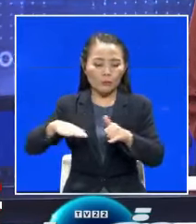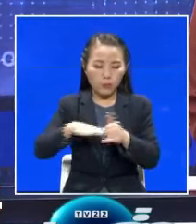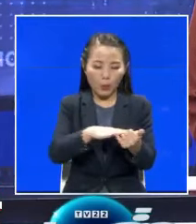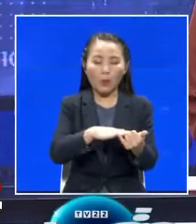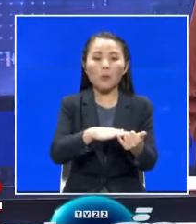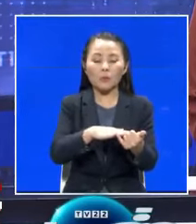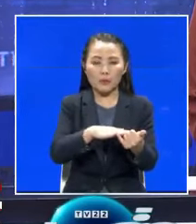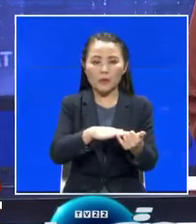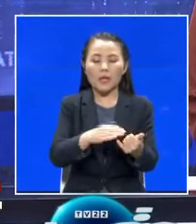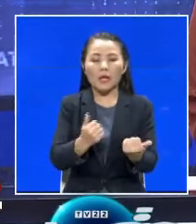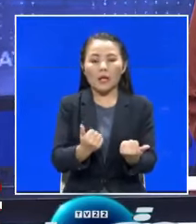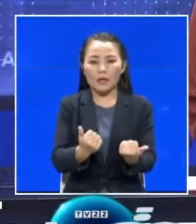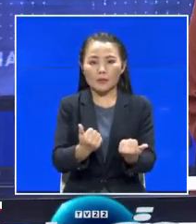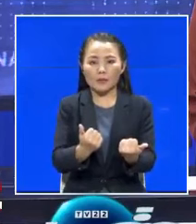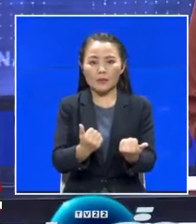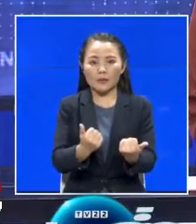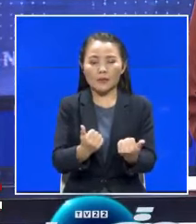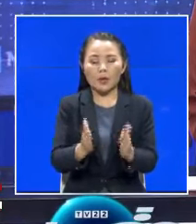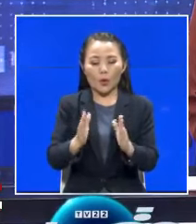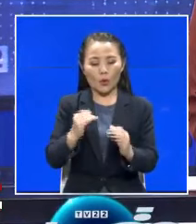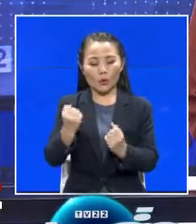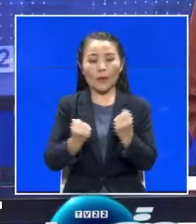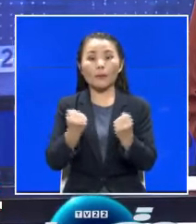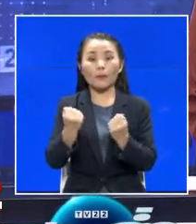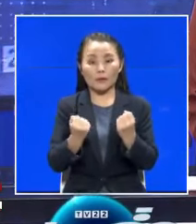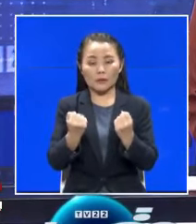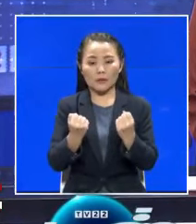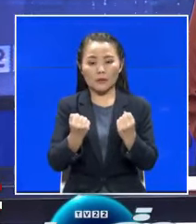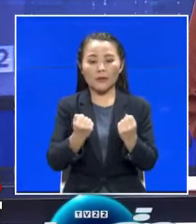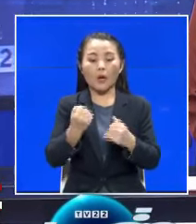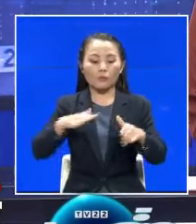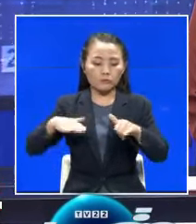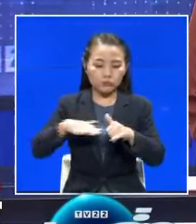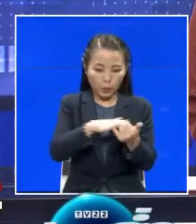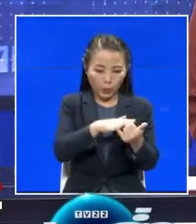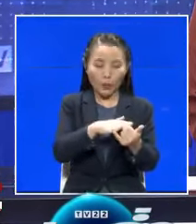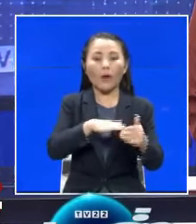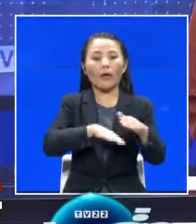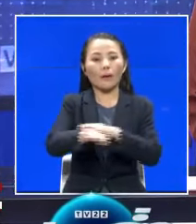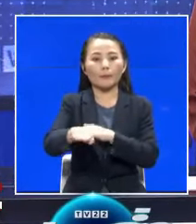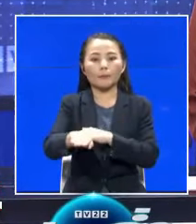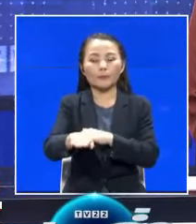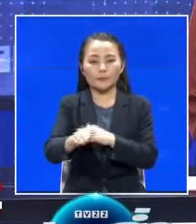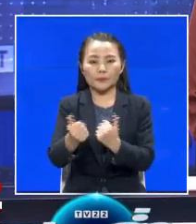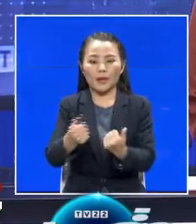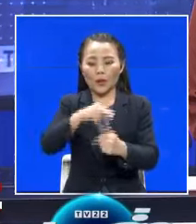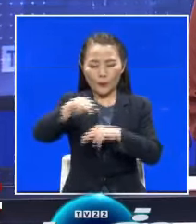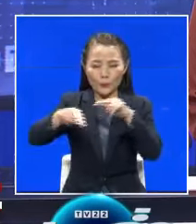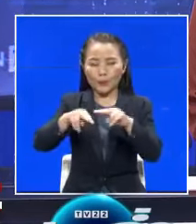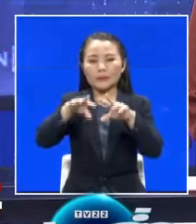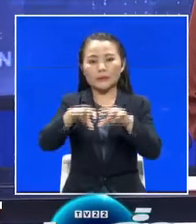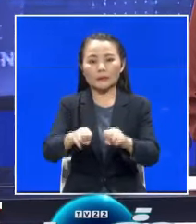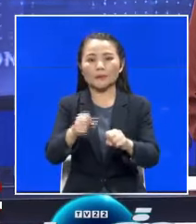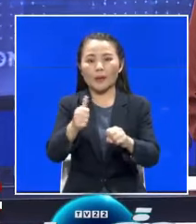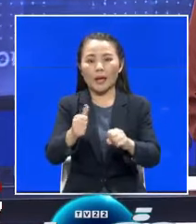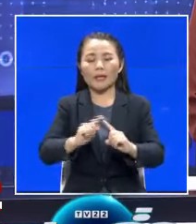นะคะแล้วหลังจากนั้นตัวของคนขับที่ก่อเหตุเนี่ยขับรถหนีไปเลยนะคะสุดท้ายเนี่ยถูกตามจับกุมตัว